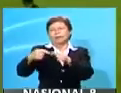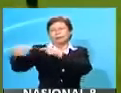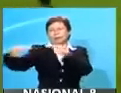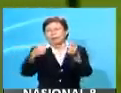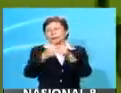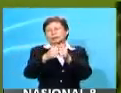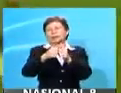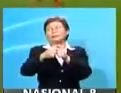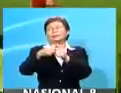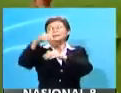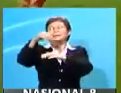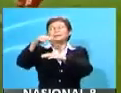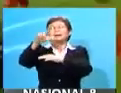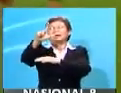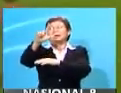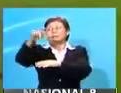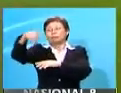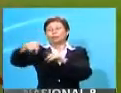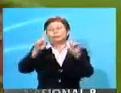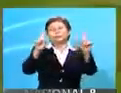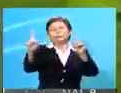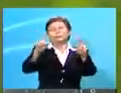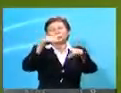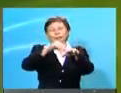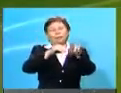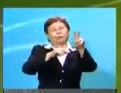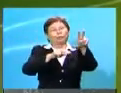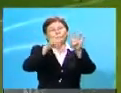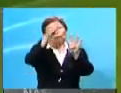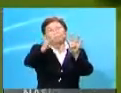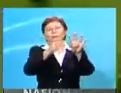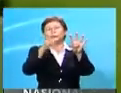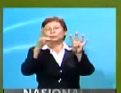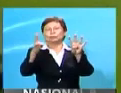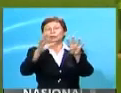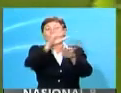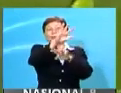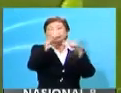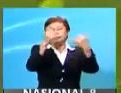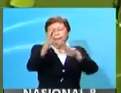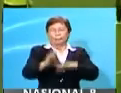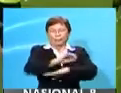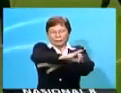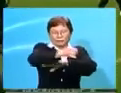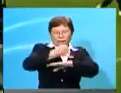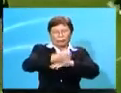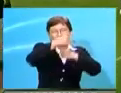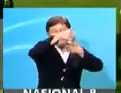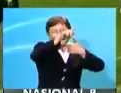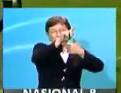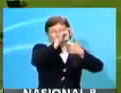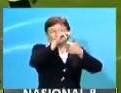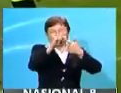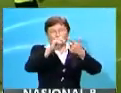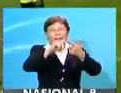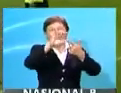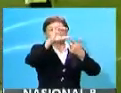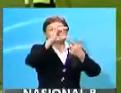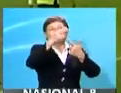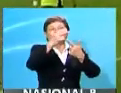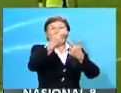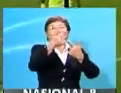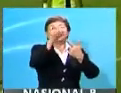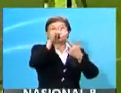Liga pdana inggeris Liverpool satu sama 24 julai lalu lima pemain import yang beraksi ialah Patrick Ronaldinho Charles S